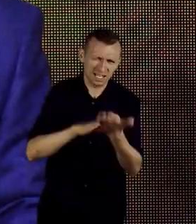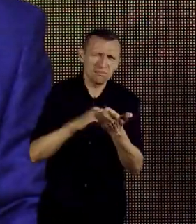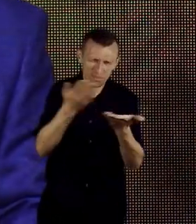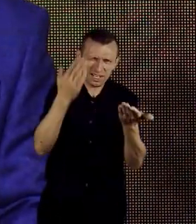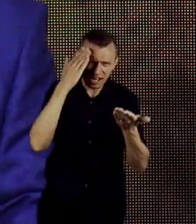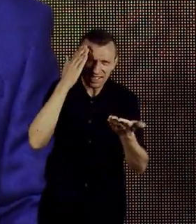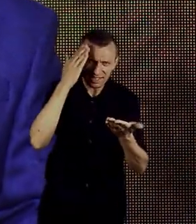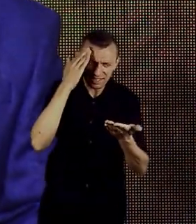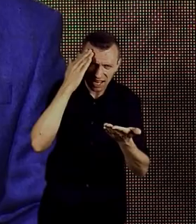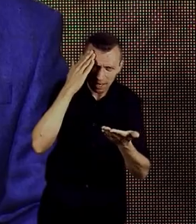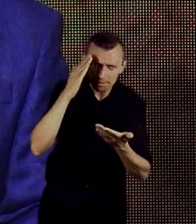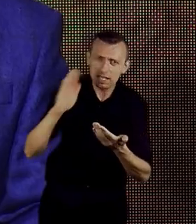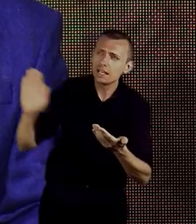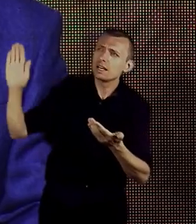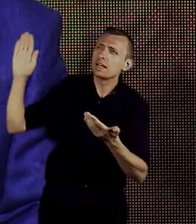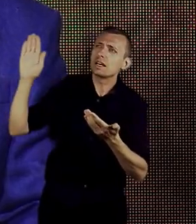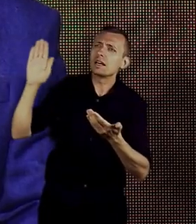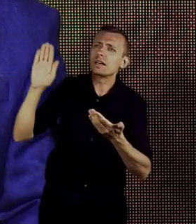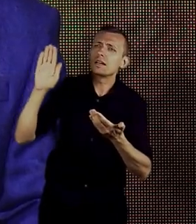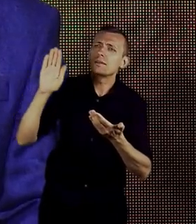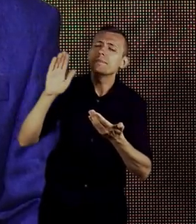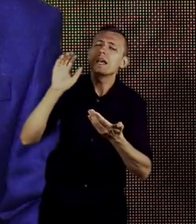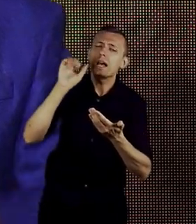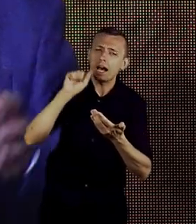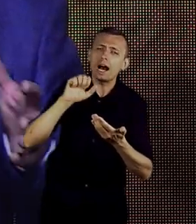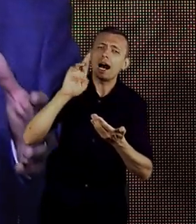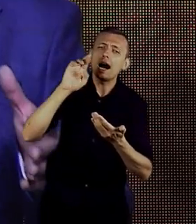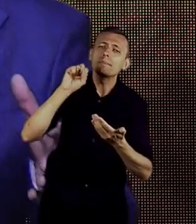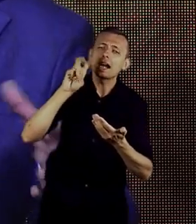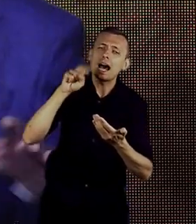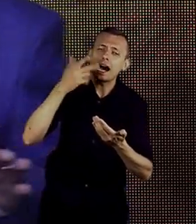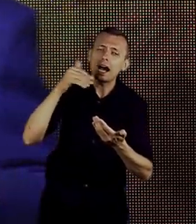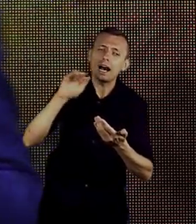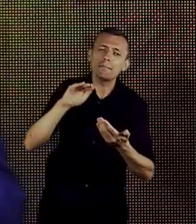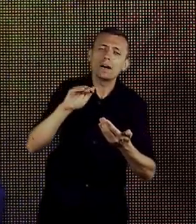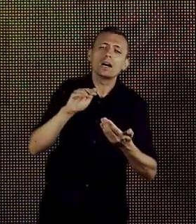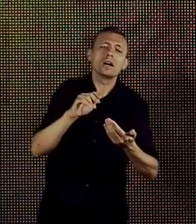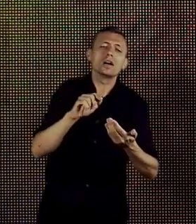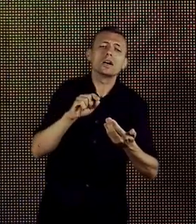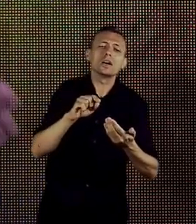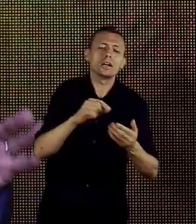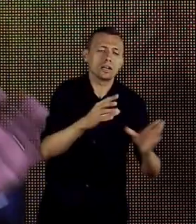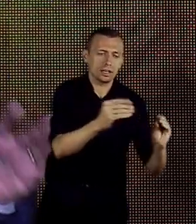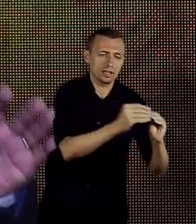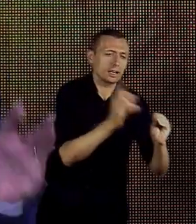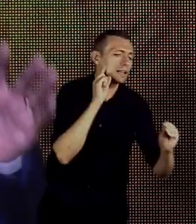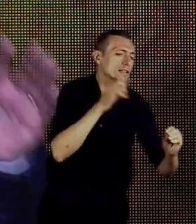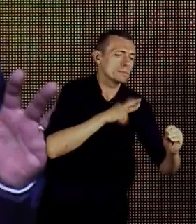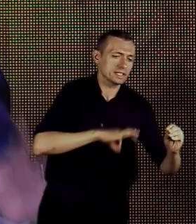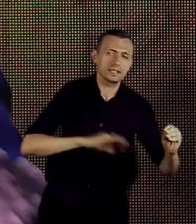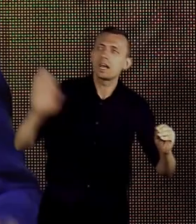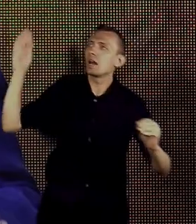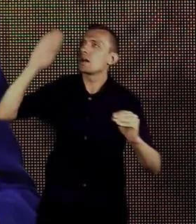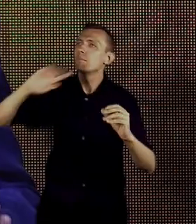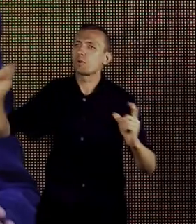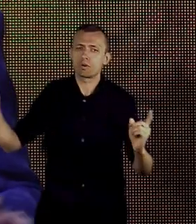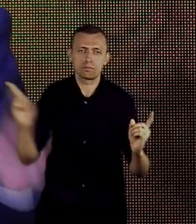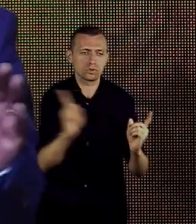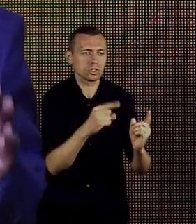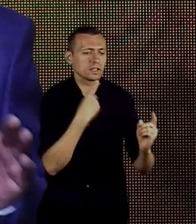i powiedział, złóż mi go w ofierze. Pierwszy punkt dzisiejszego mojego rozważania to przetestowanie,